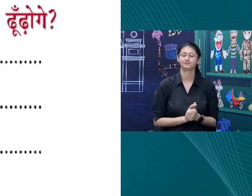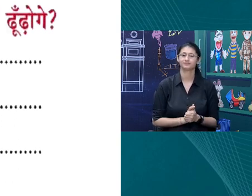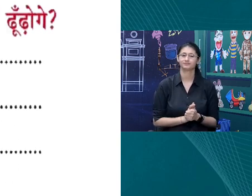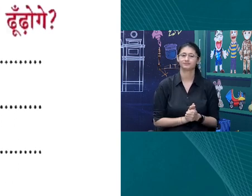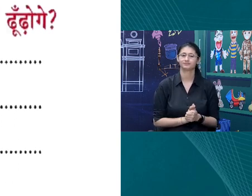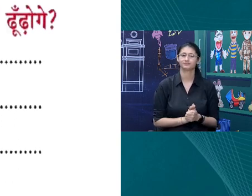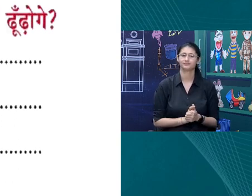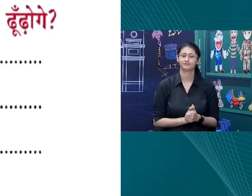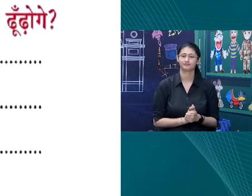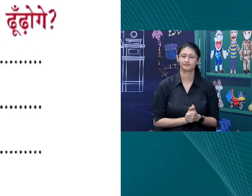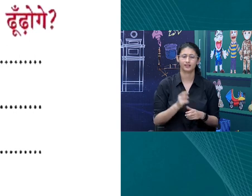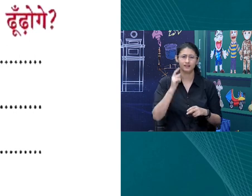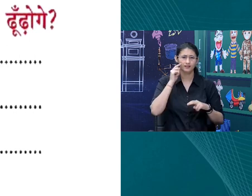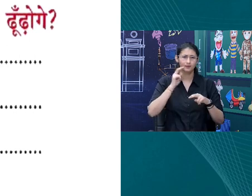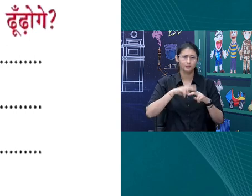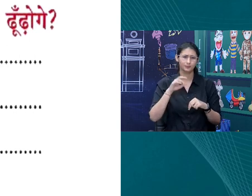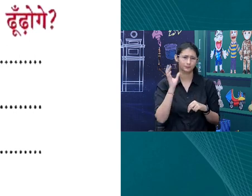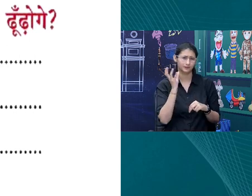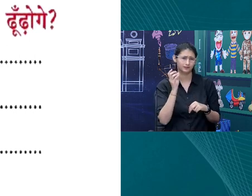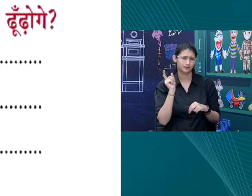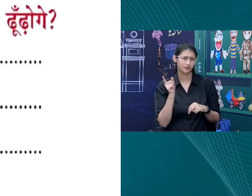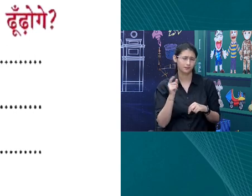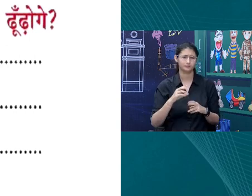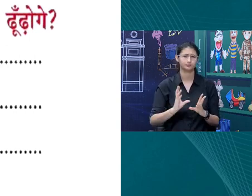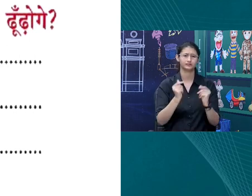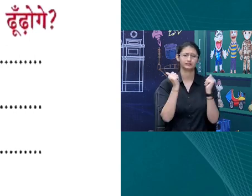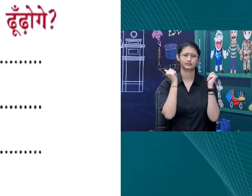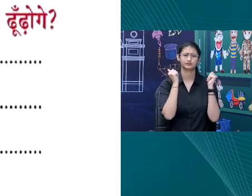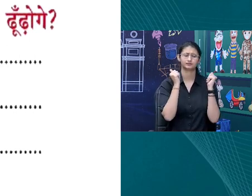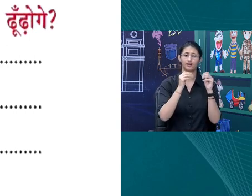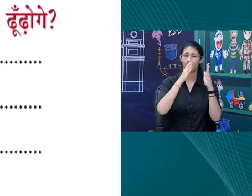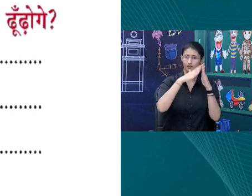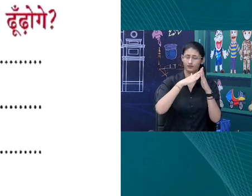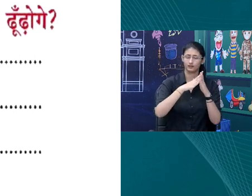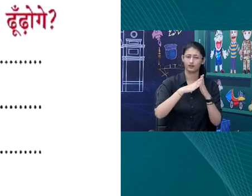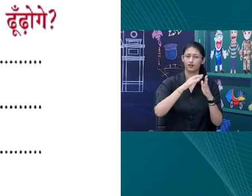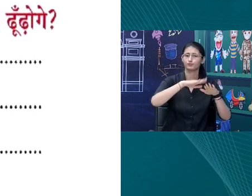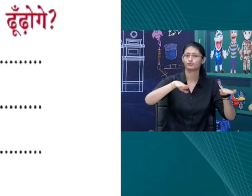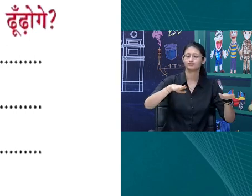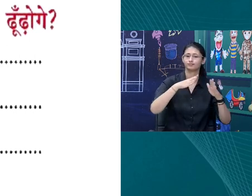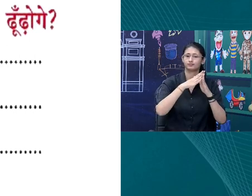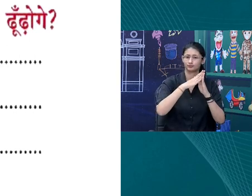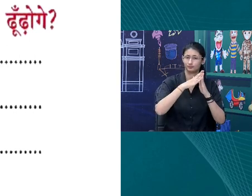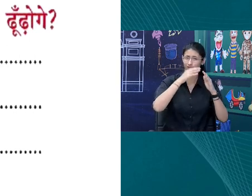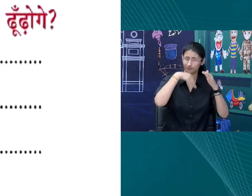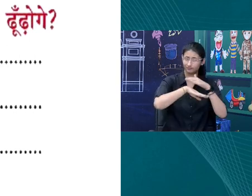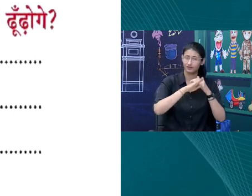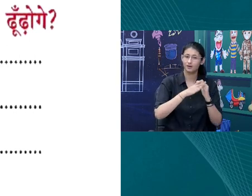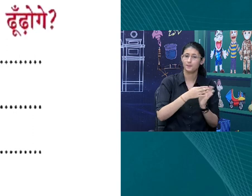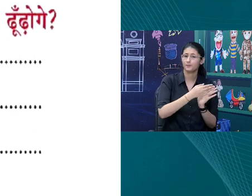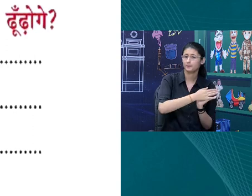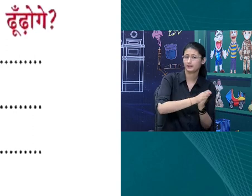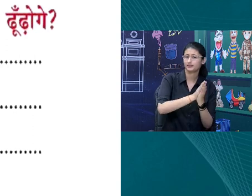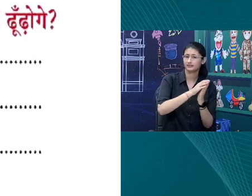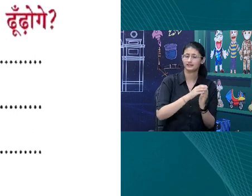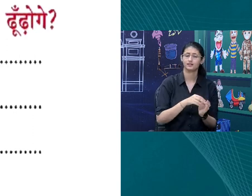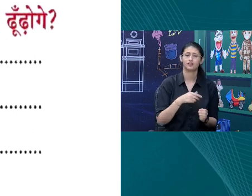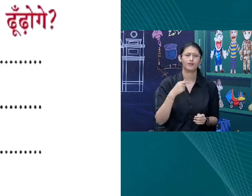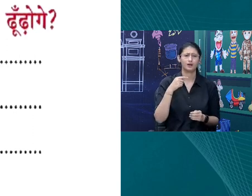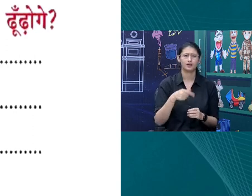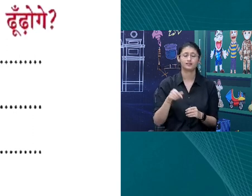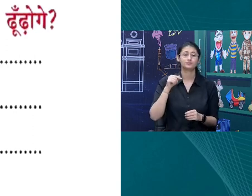अब गेंद अगर खो गई आपके घर में कुछ बच्चे घर में भी खेलते हैं गेंद और बल्ला आपके घर में अगर